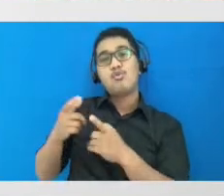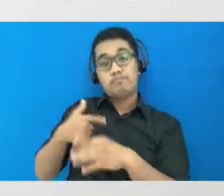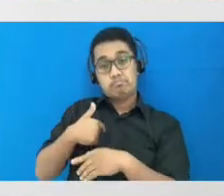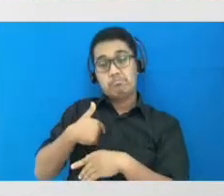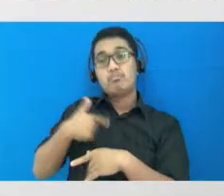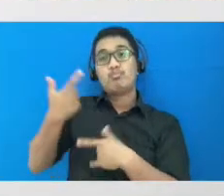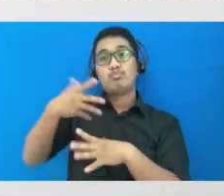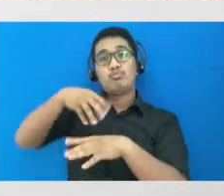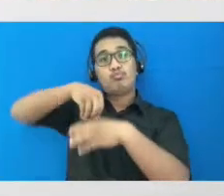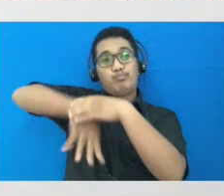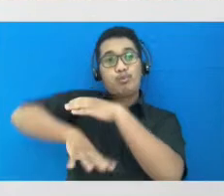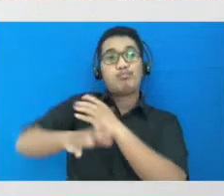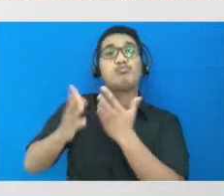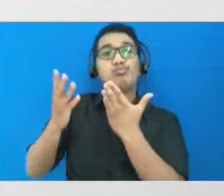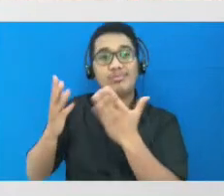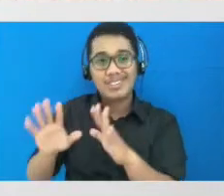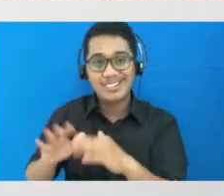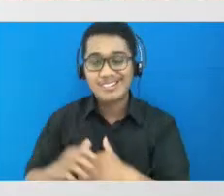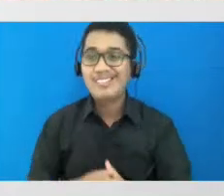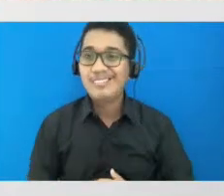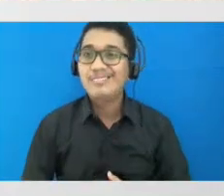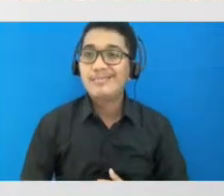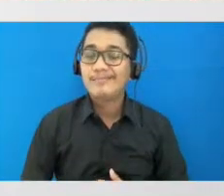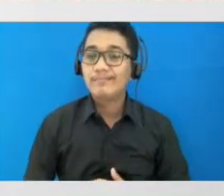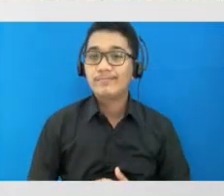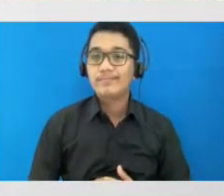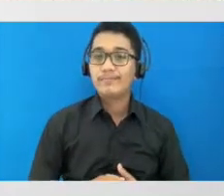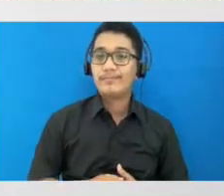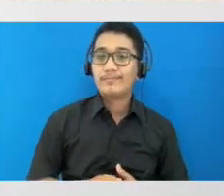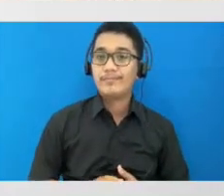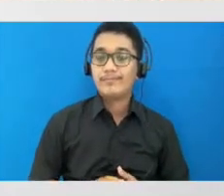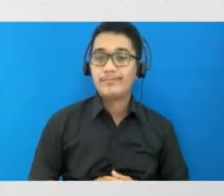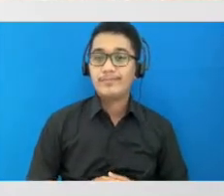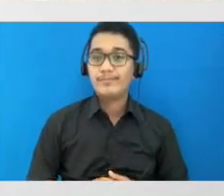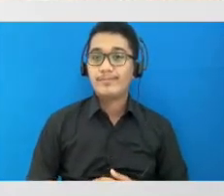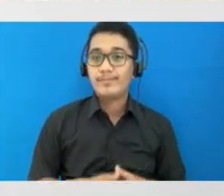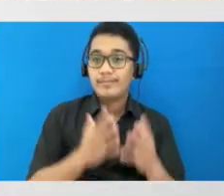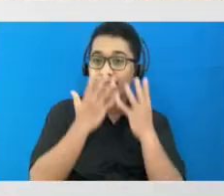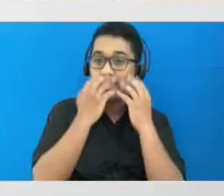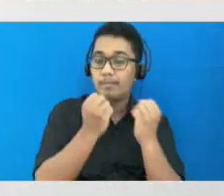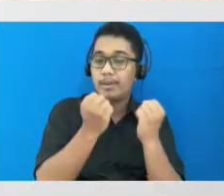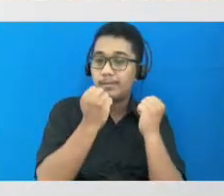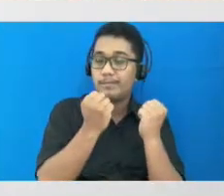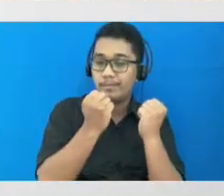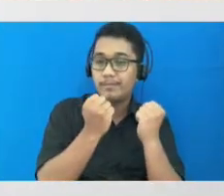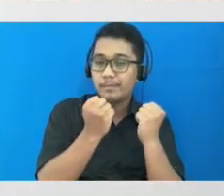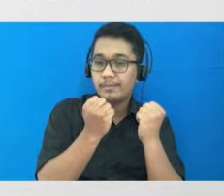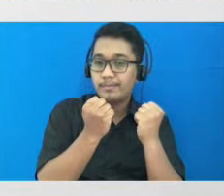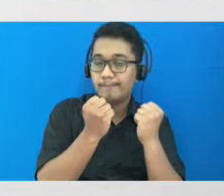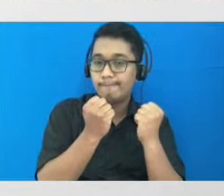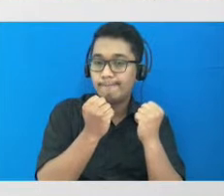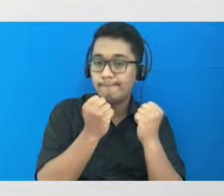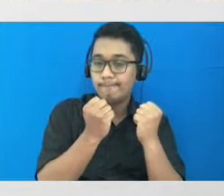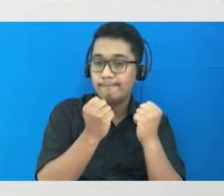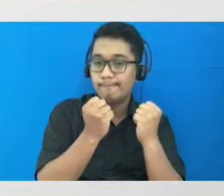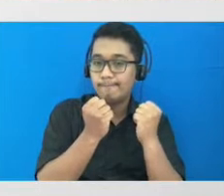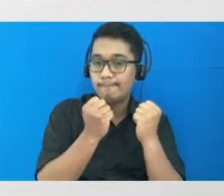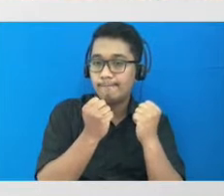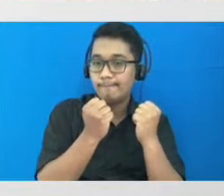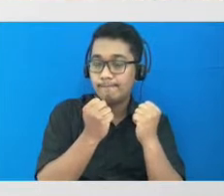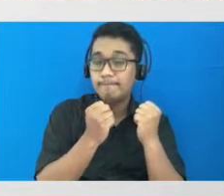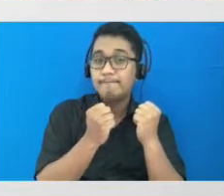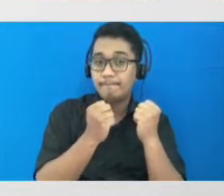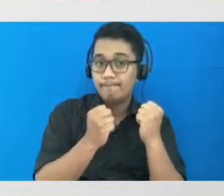instansi ataupun sebuah platform online. Ya, harapannya dengan adanya sharing